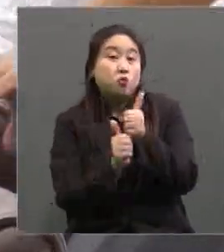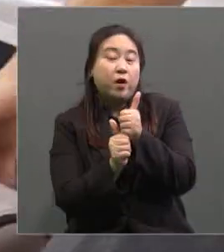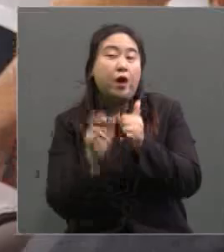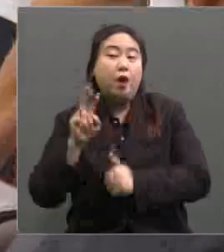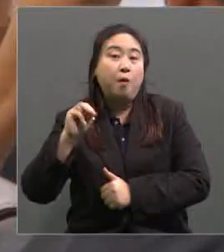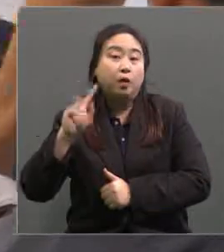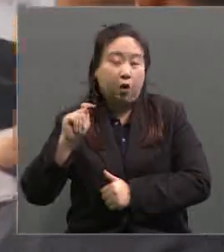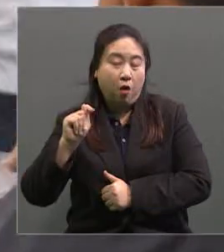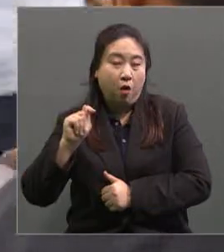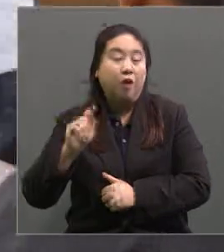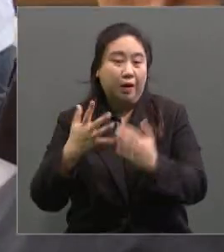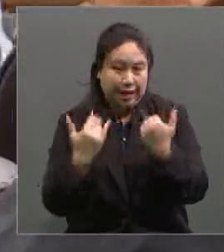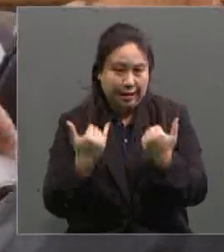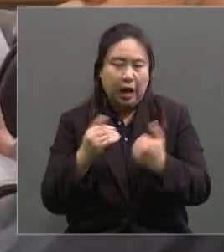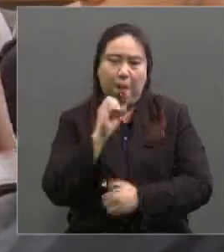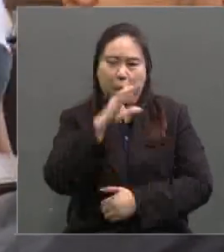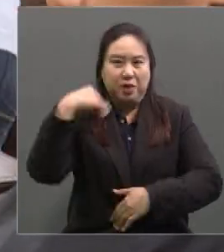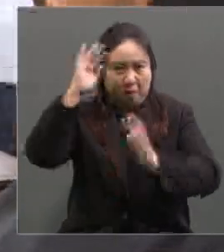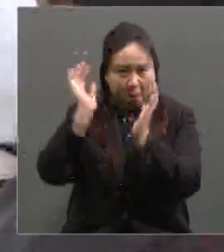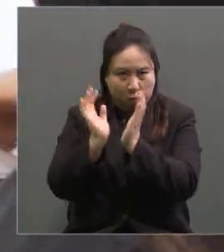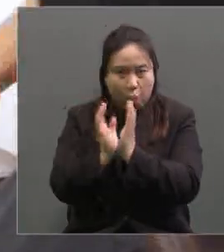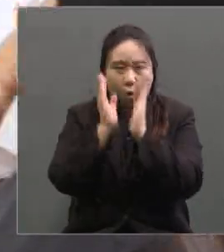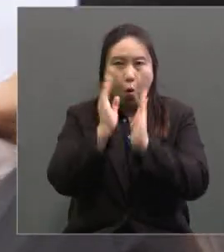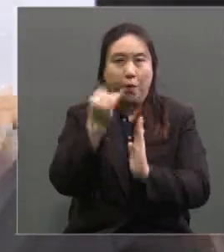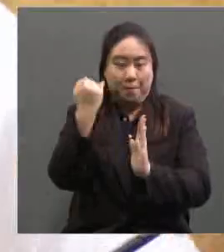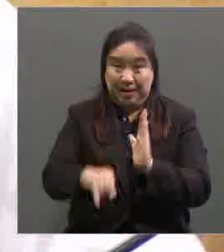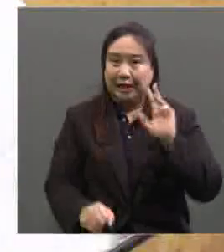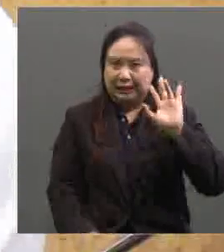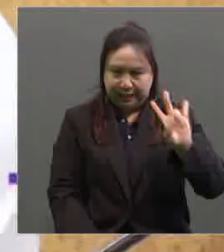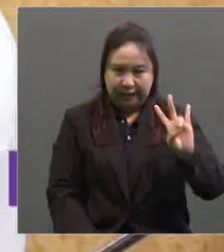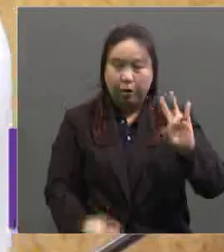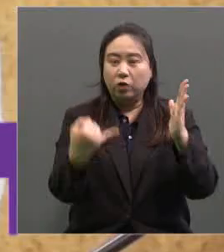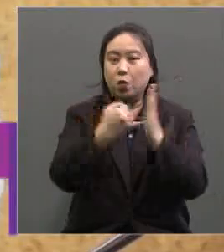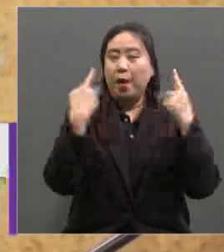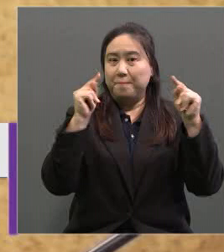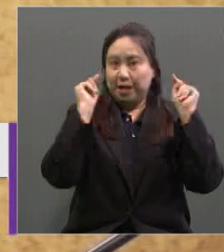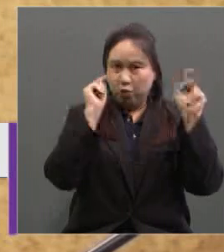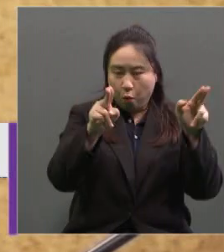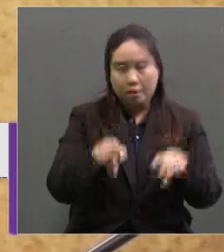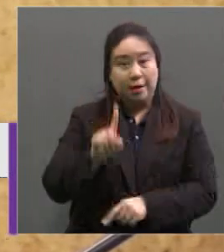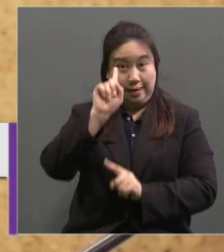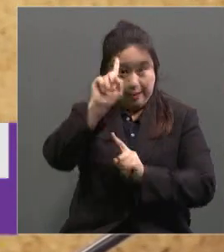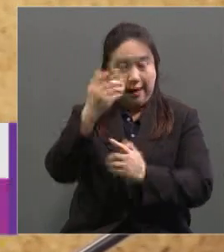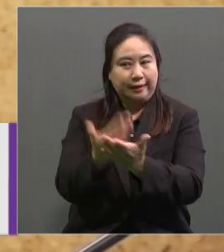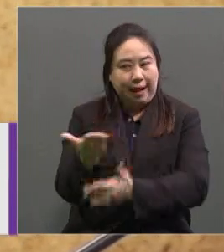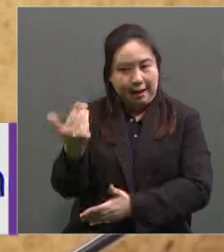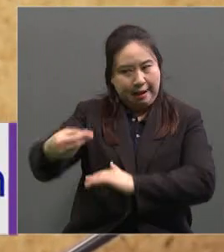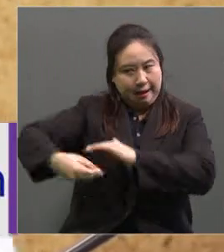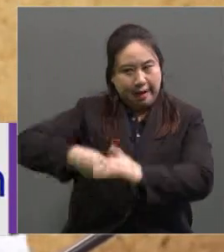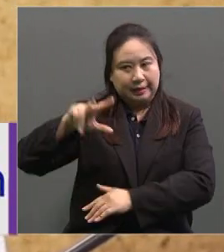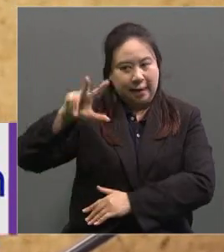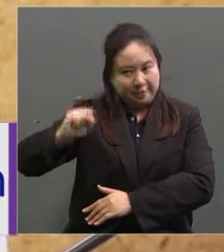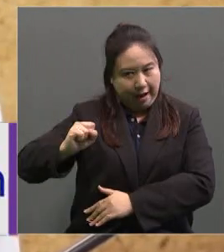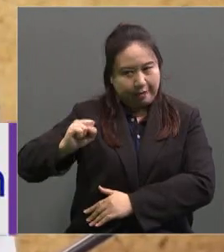นายกรัฐมนตรีกล่าวหาตำรวจ 7นายในจังหวัดปทุมธานีค่ะเรียกเงิน 300,000บาทแลก